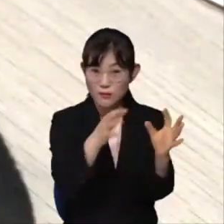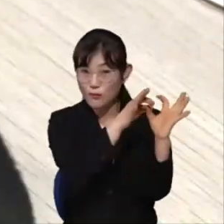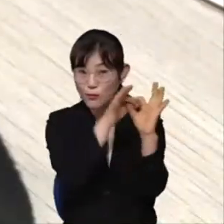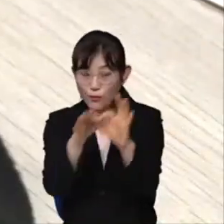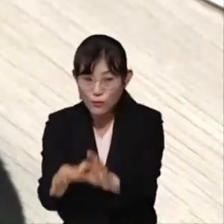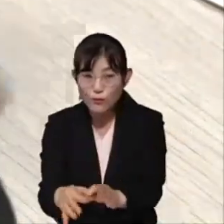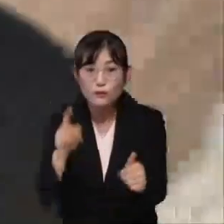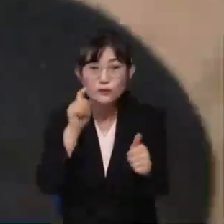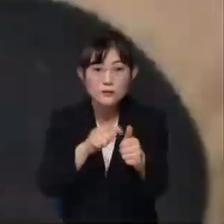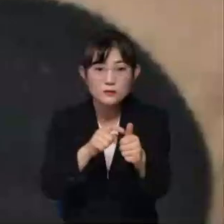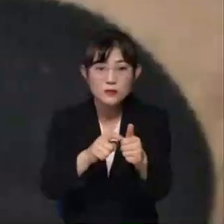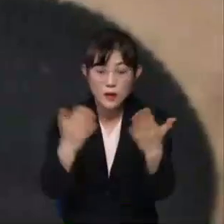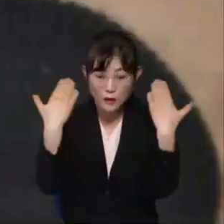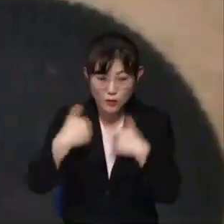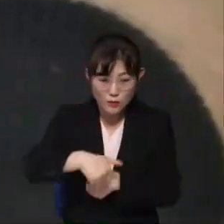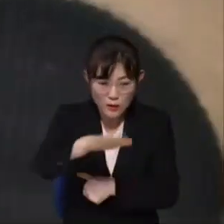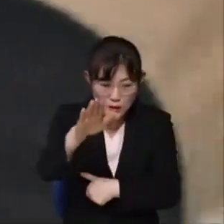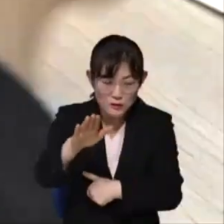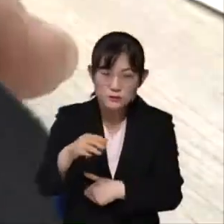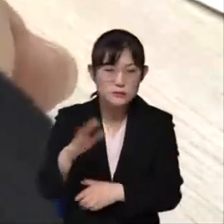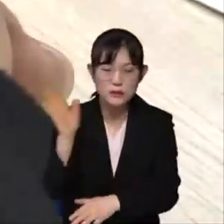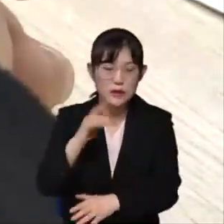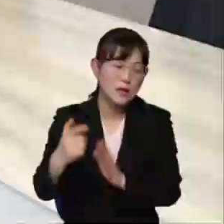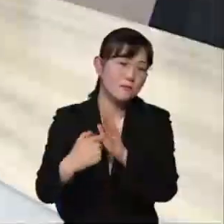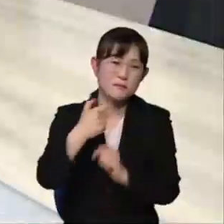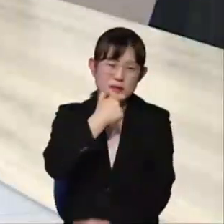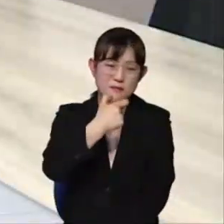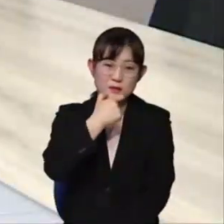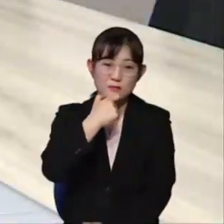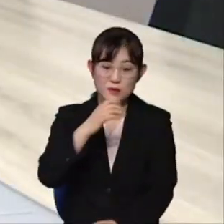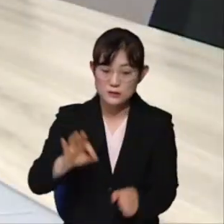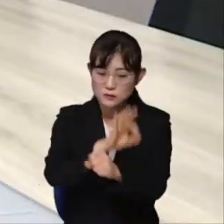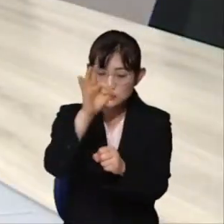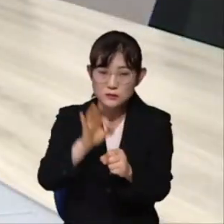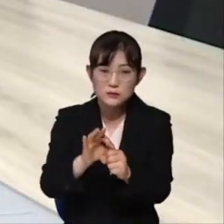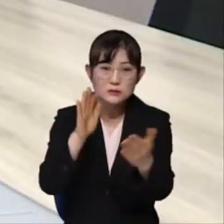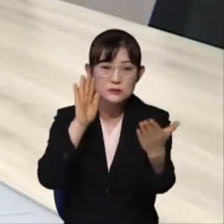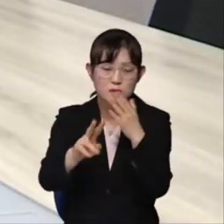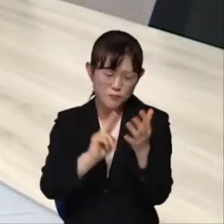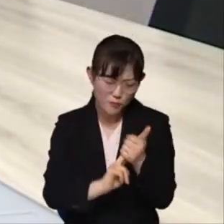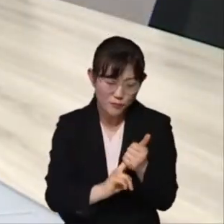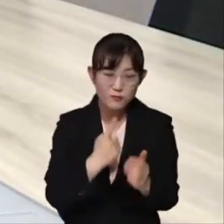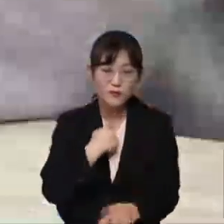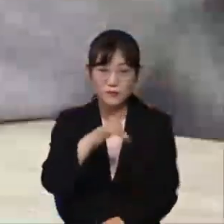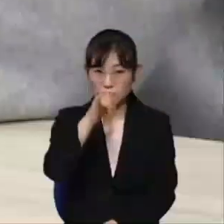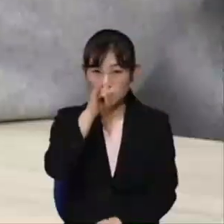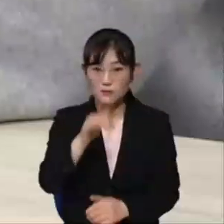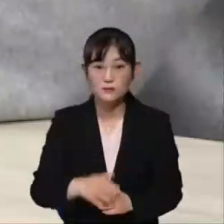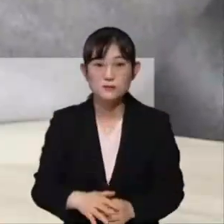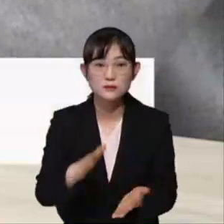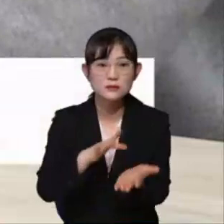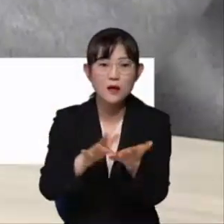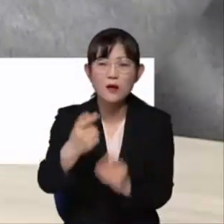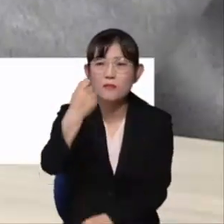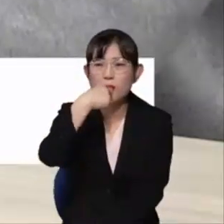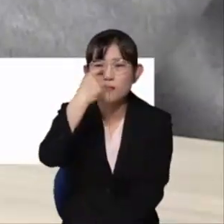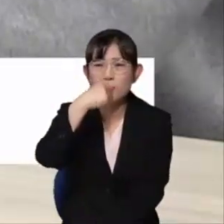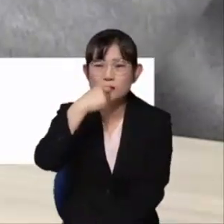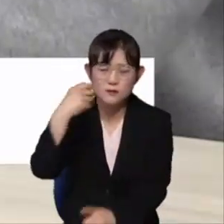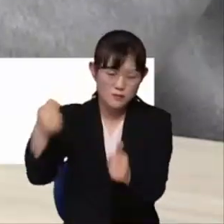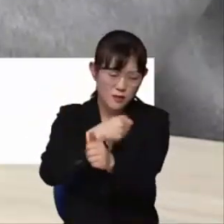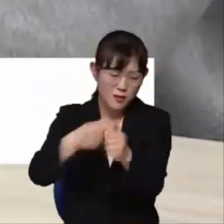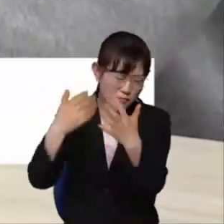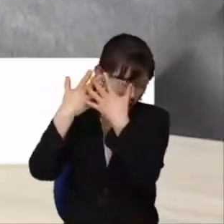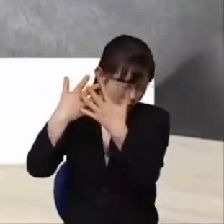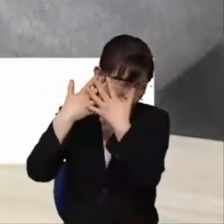했고 A군은 등교를 거부하며 10시간 넘게 잠적하기도 했습니다. 약에 의존해서도 잘안 지워지는 게 이런 게참